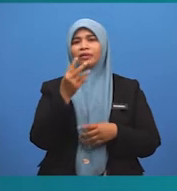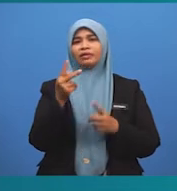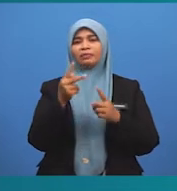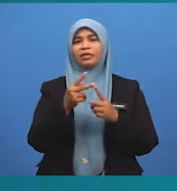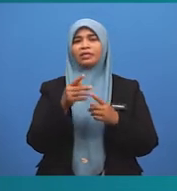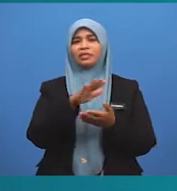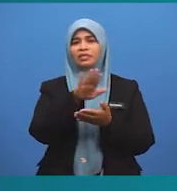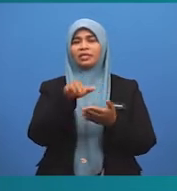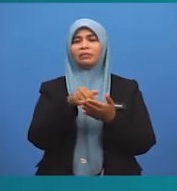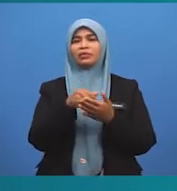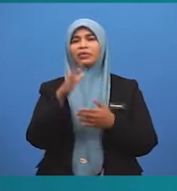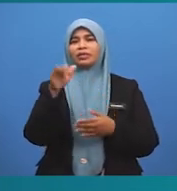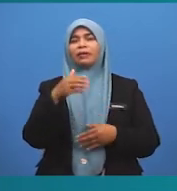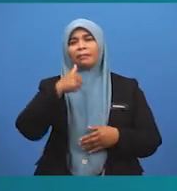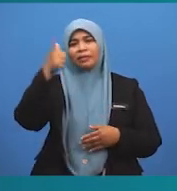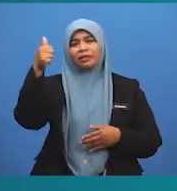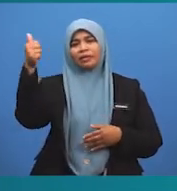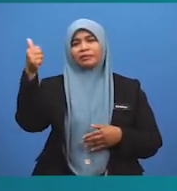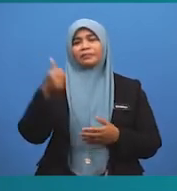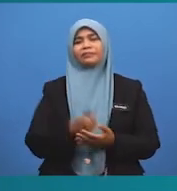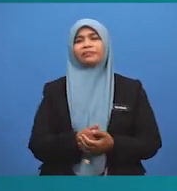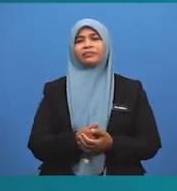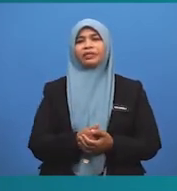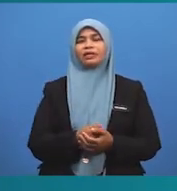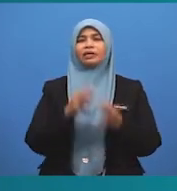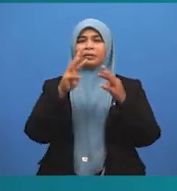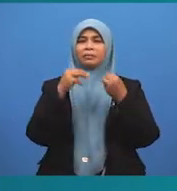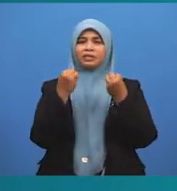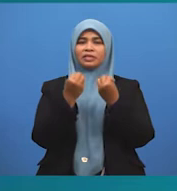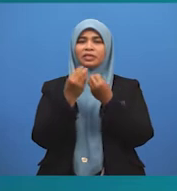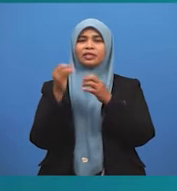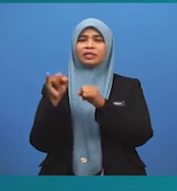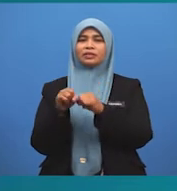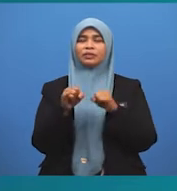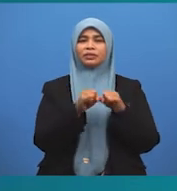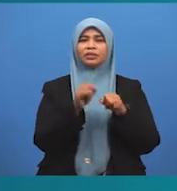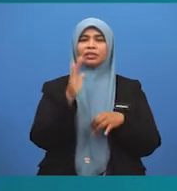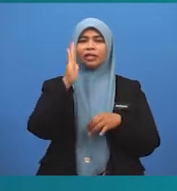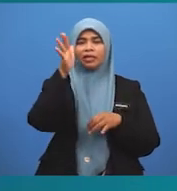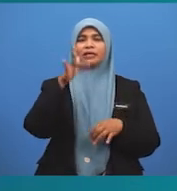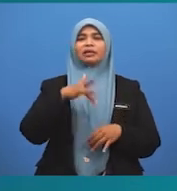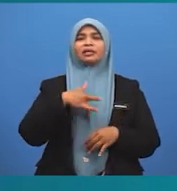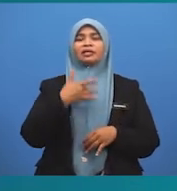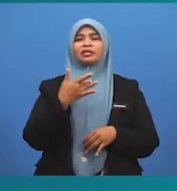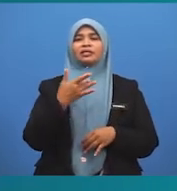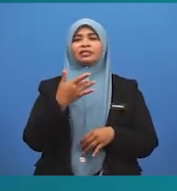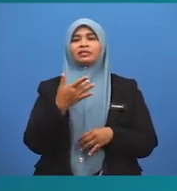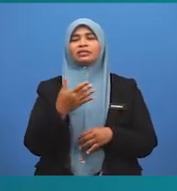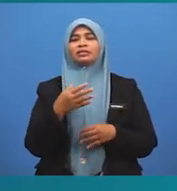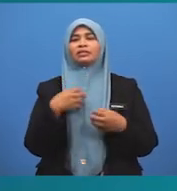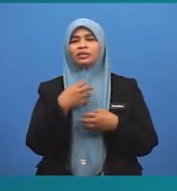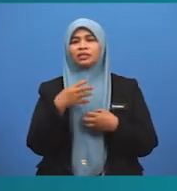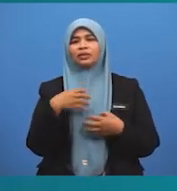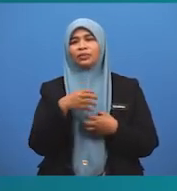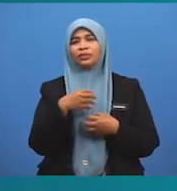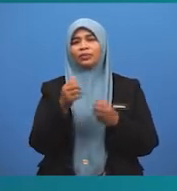kepada para pemenang. Masyarakat juga akan berasa terharu